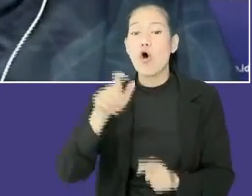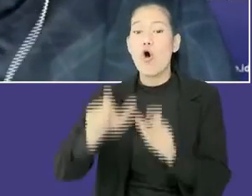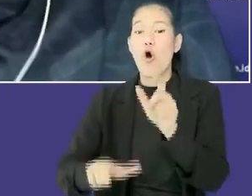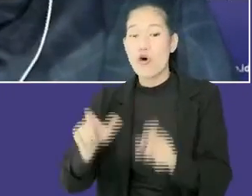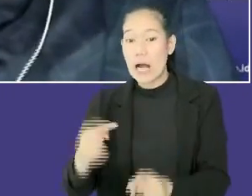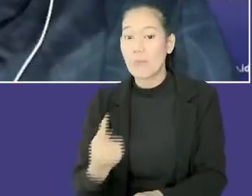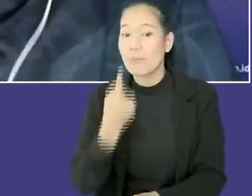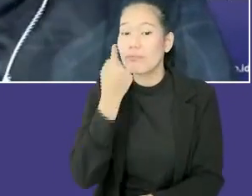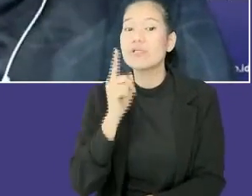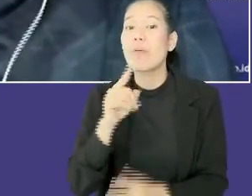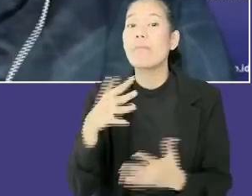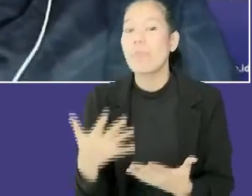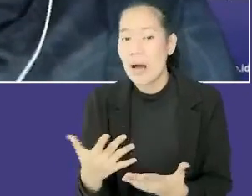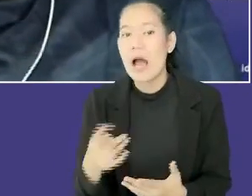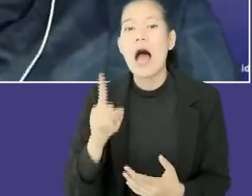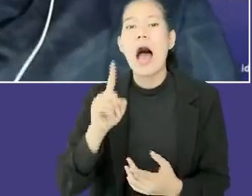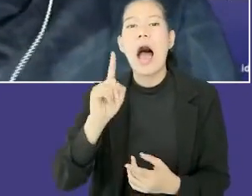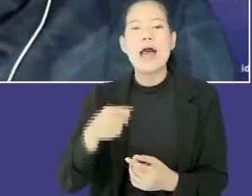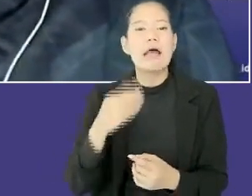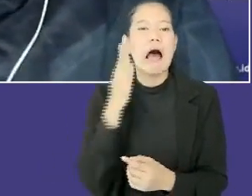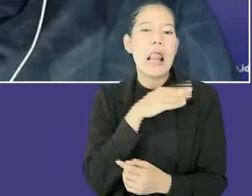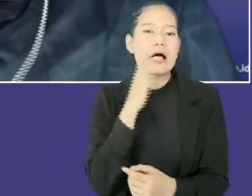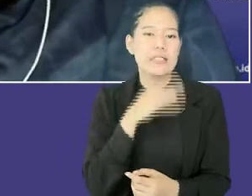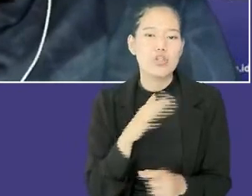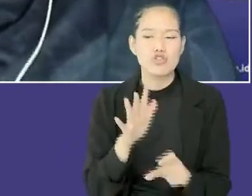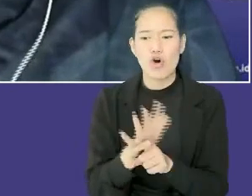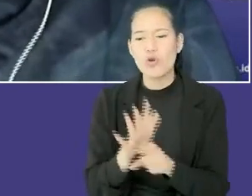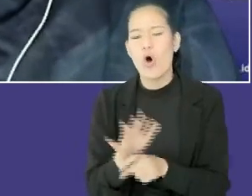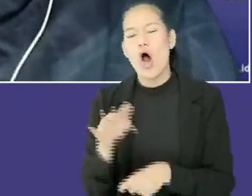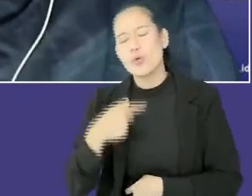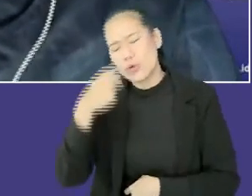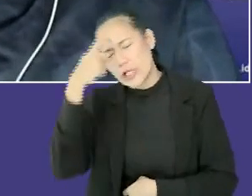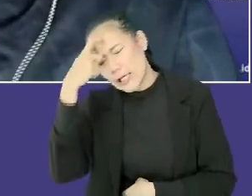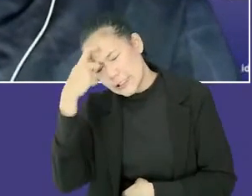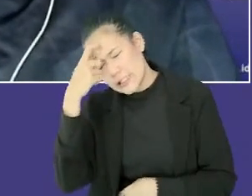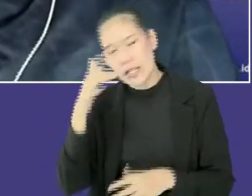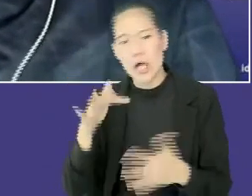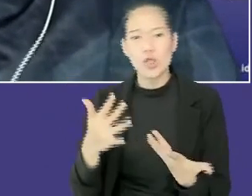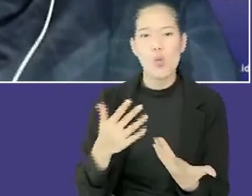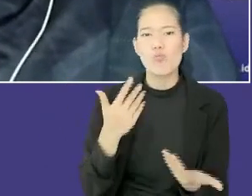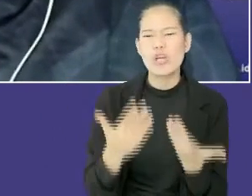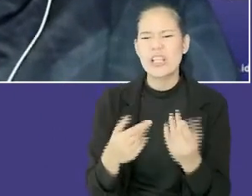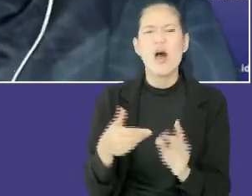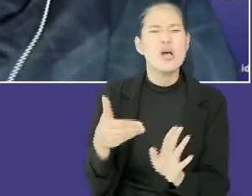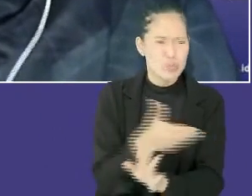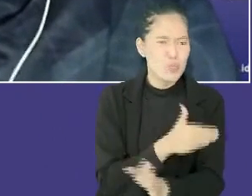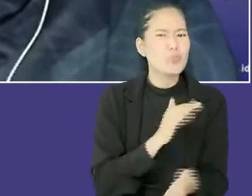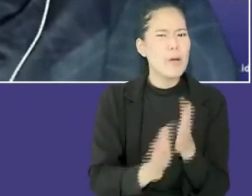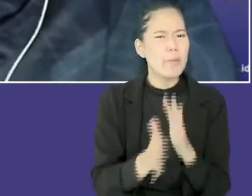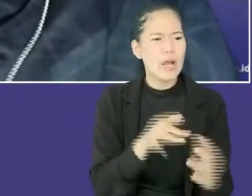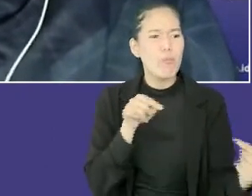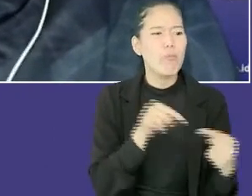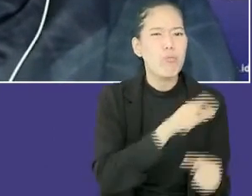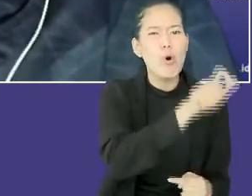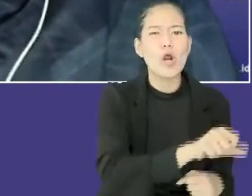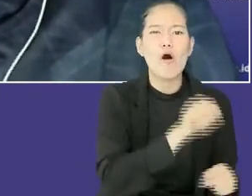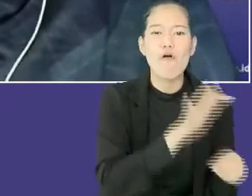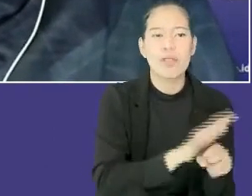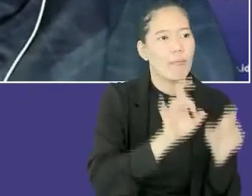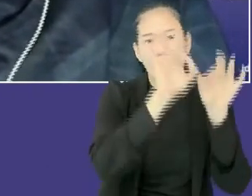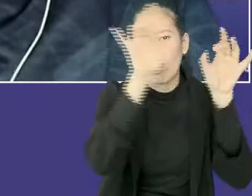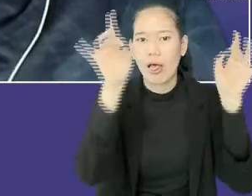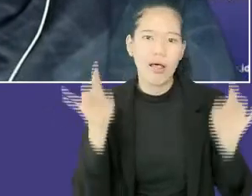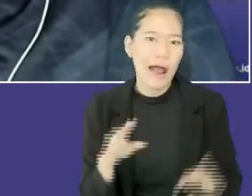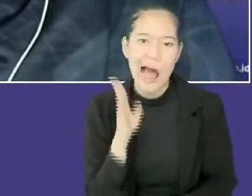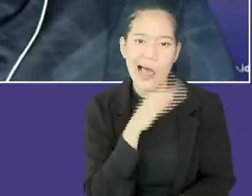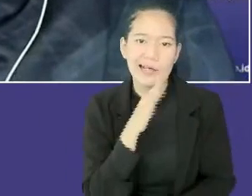kontak rata dari mayat atau tiba-tiba pilek atau petumbukan kemungkinannya dia tuh positif ini lebih tinggi Hai baik